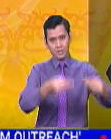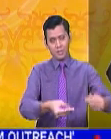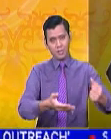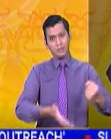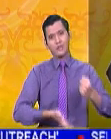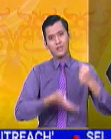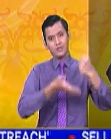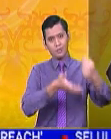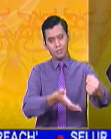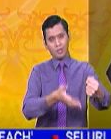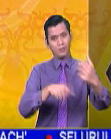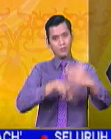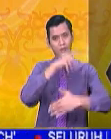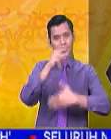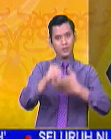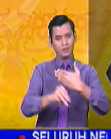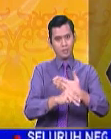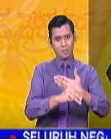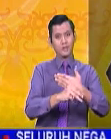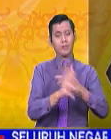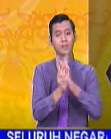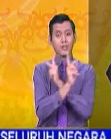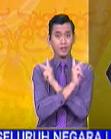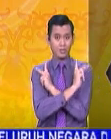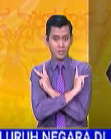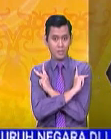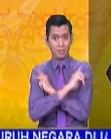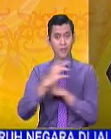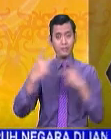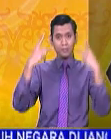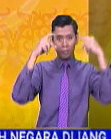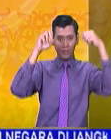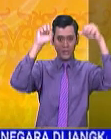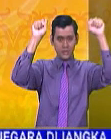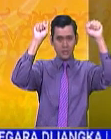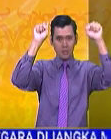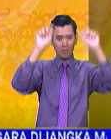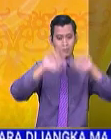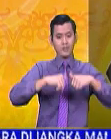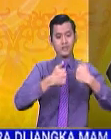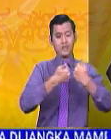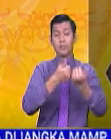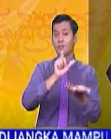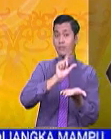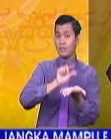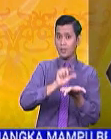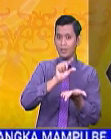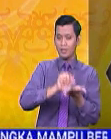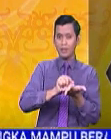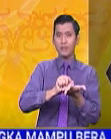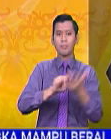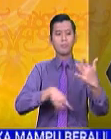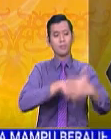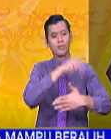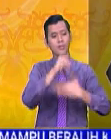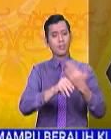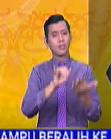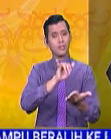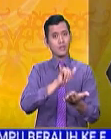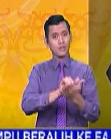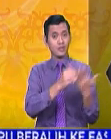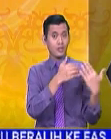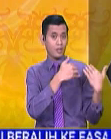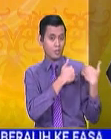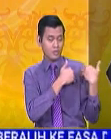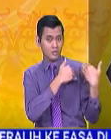menerusi program prihatin Kaze presidennya edit Joong Won Joon berkata program tersebut yang juga merupakan tanggungjawab